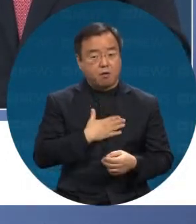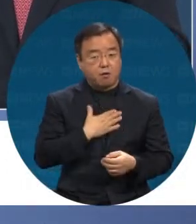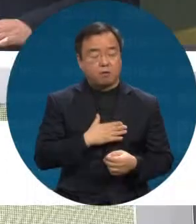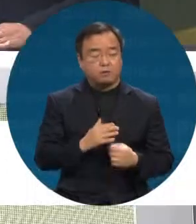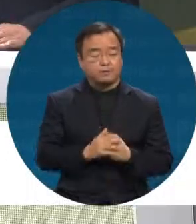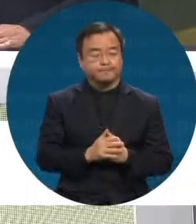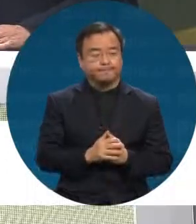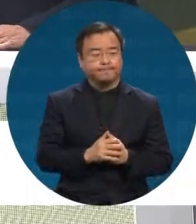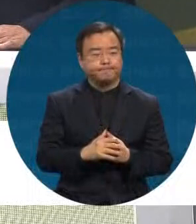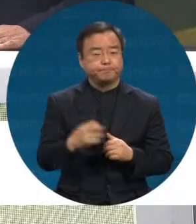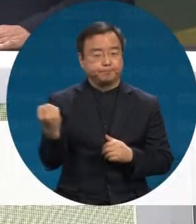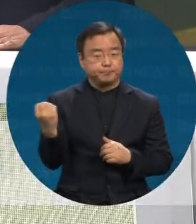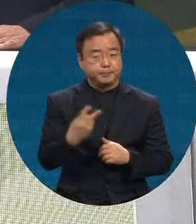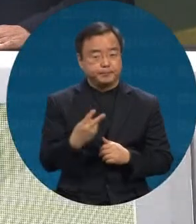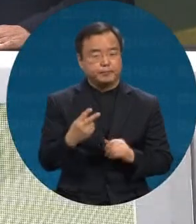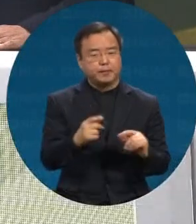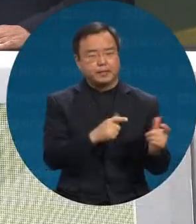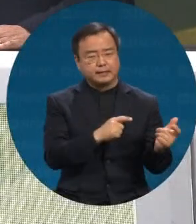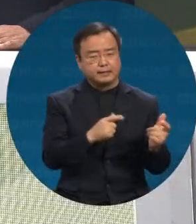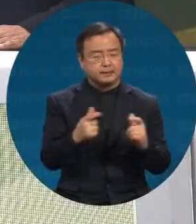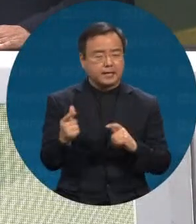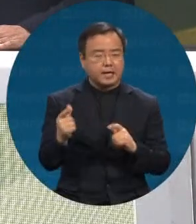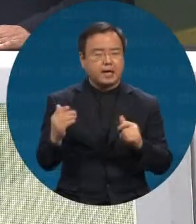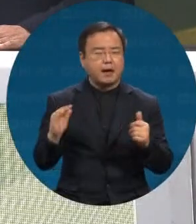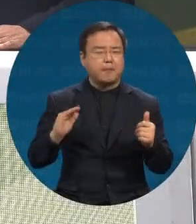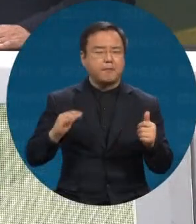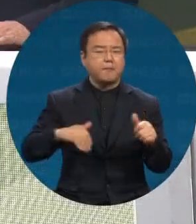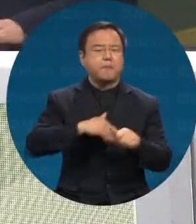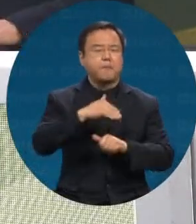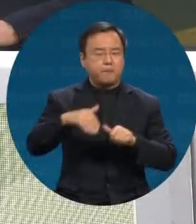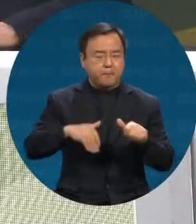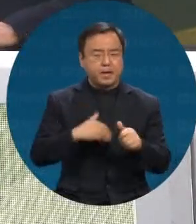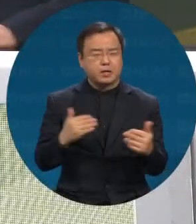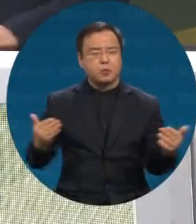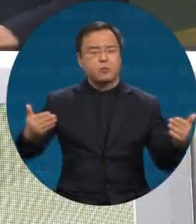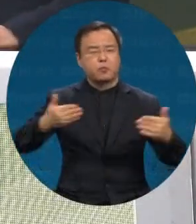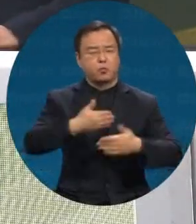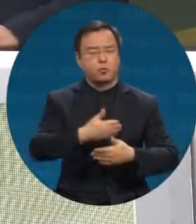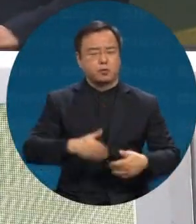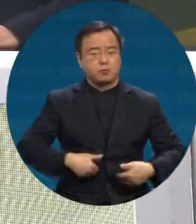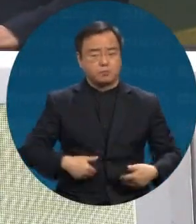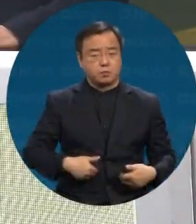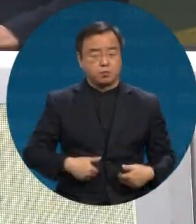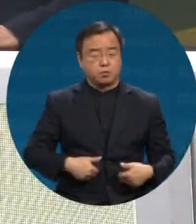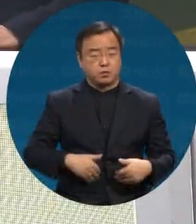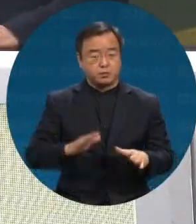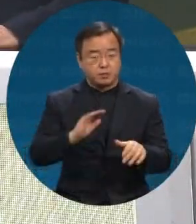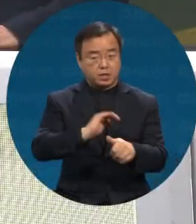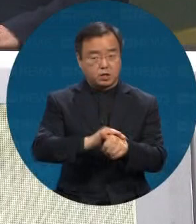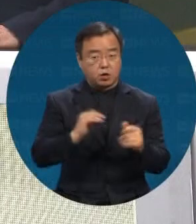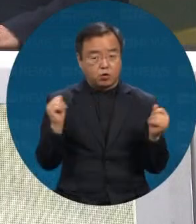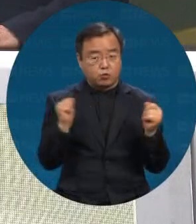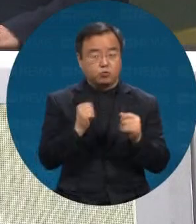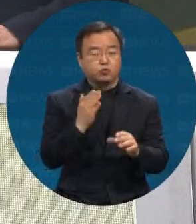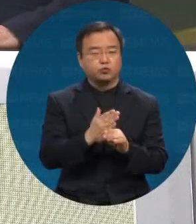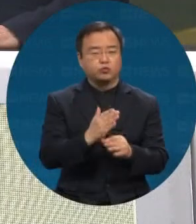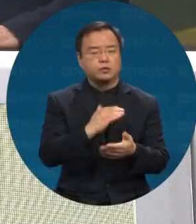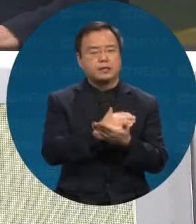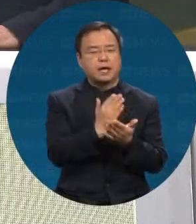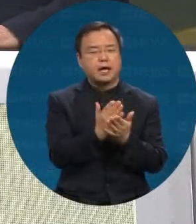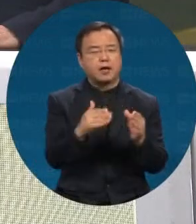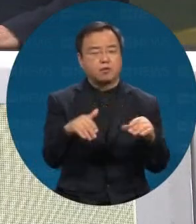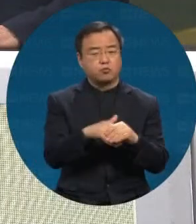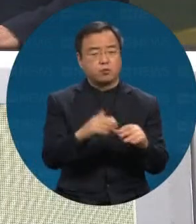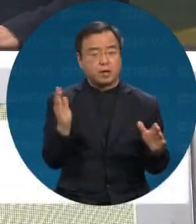그리고 또이 다양한 출신의 배경을 포용하는 것도 중요한 과제일텐데요 경북에서는 특히 다문화 학생에